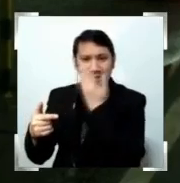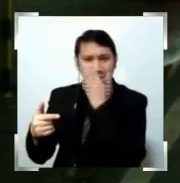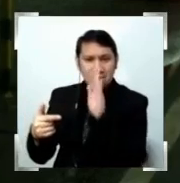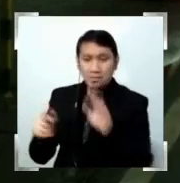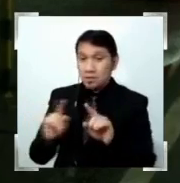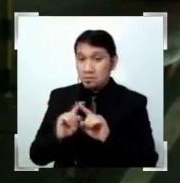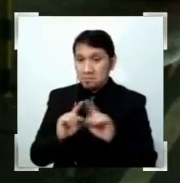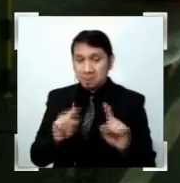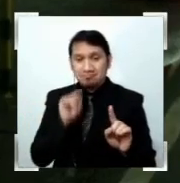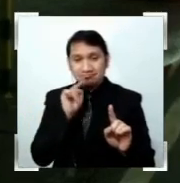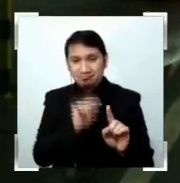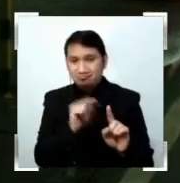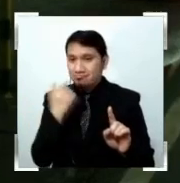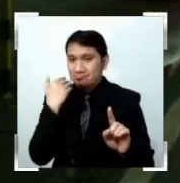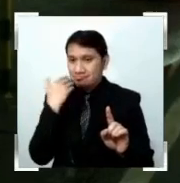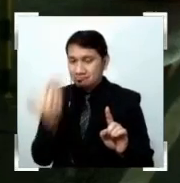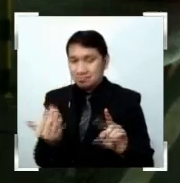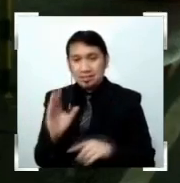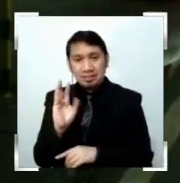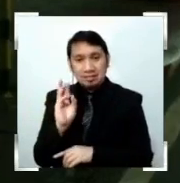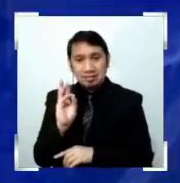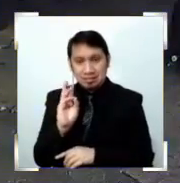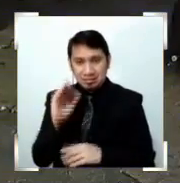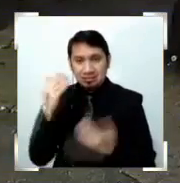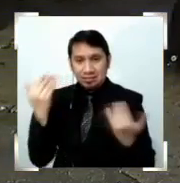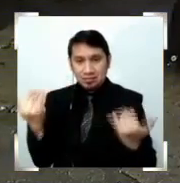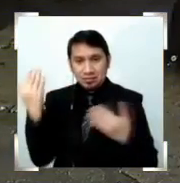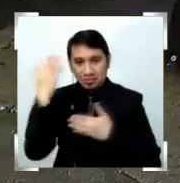rin bandang alas 6 ng gabi.